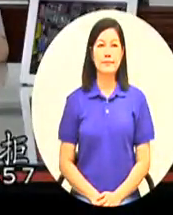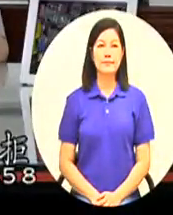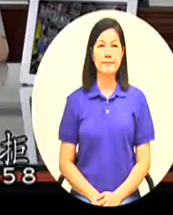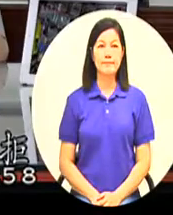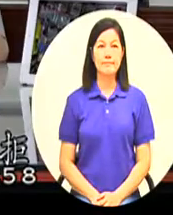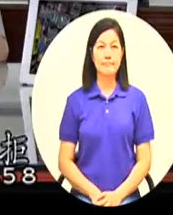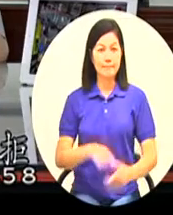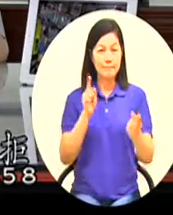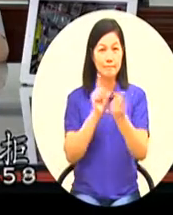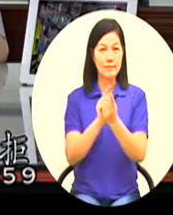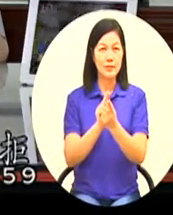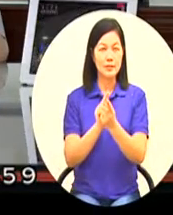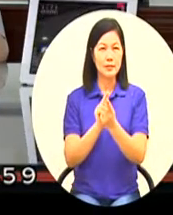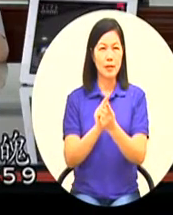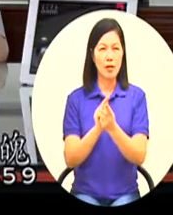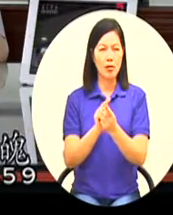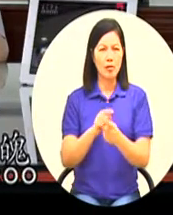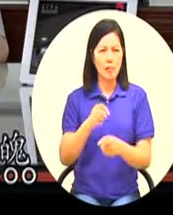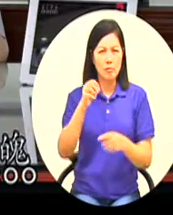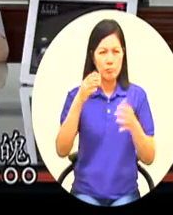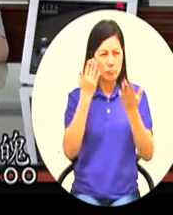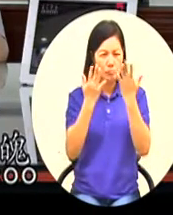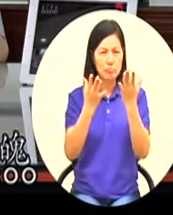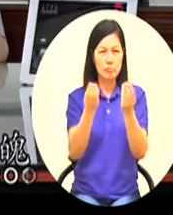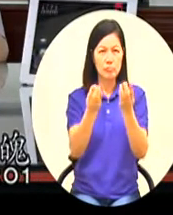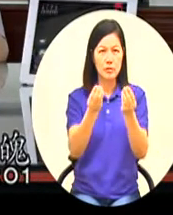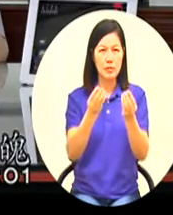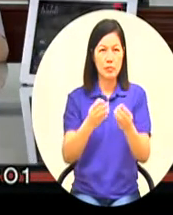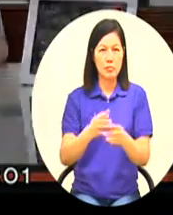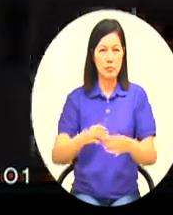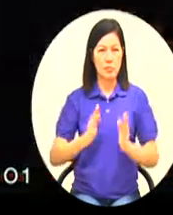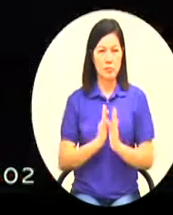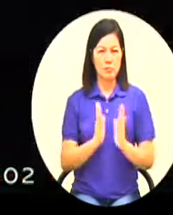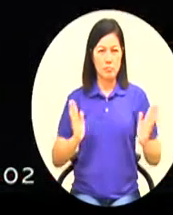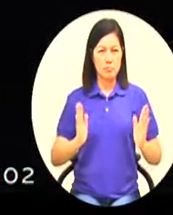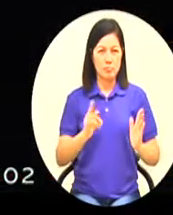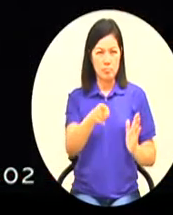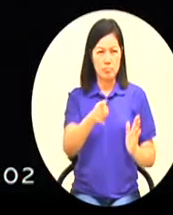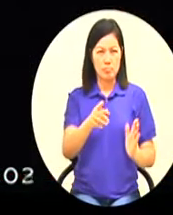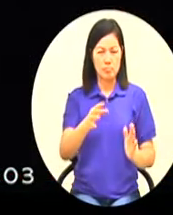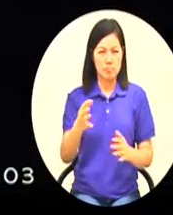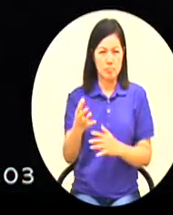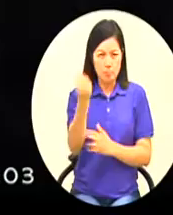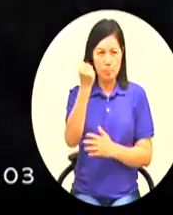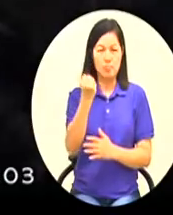面对非理性的抗拒，我们更要展现气魄。